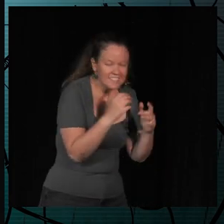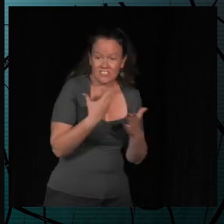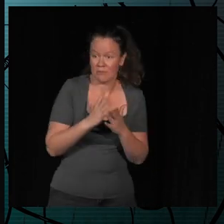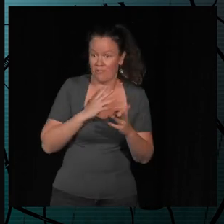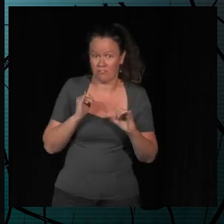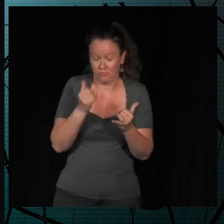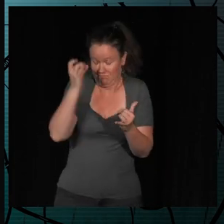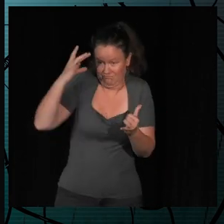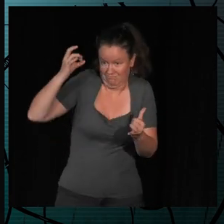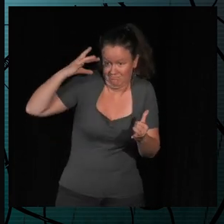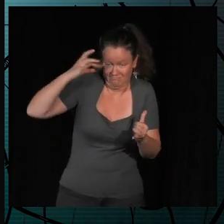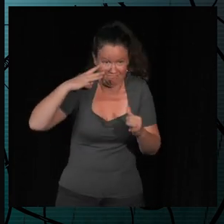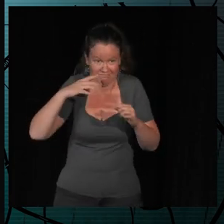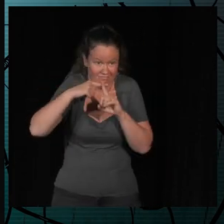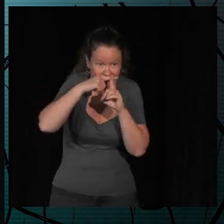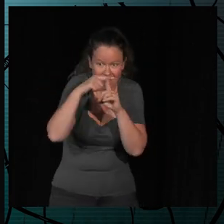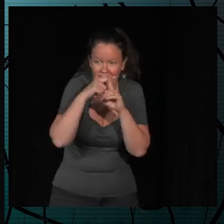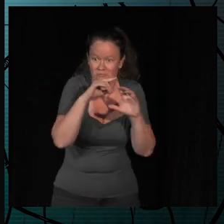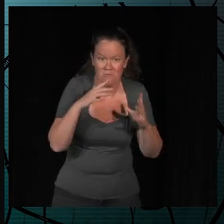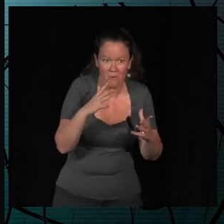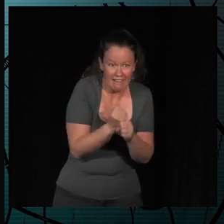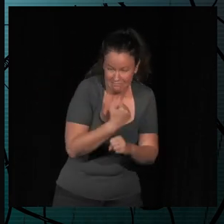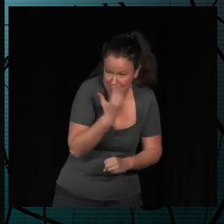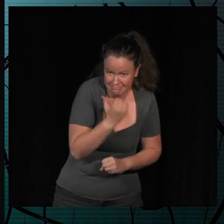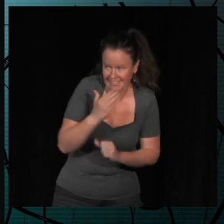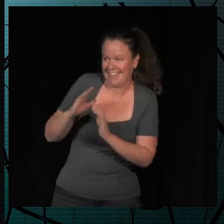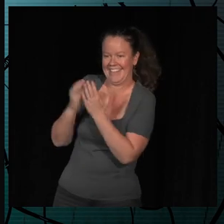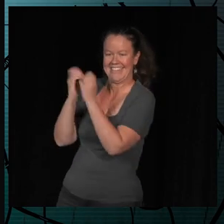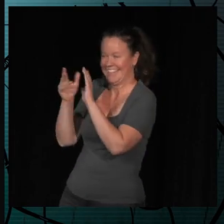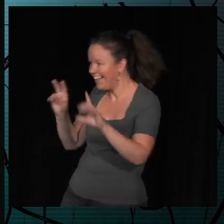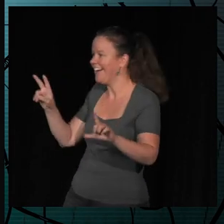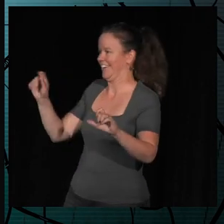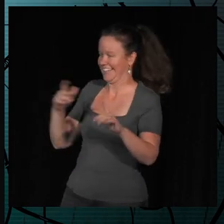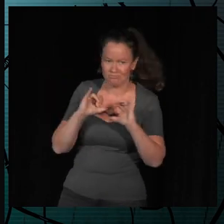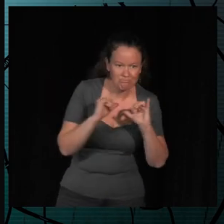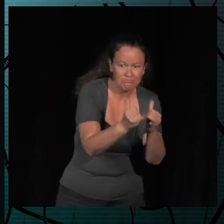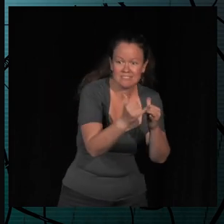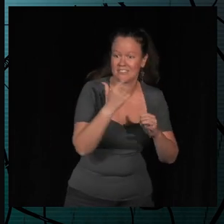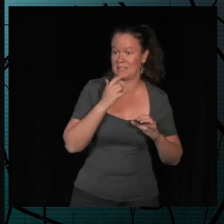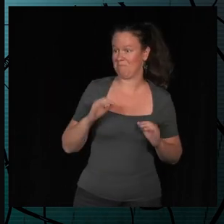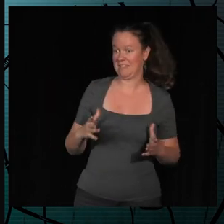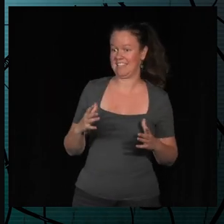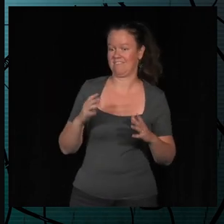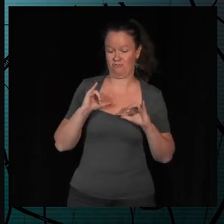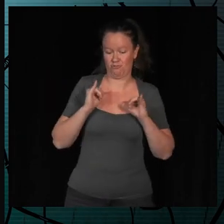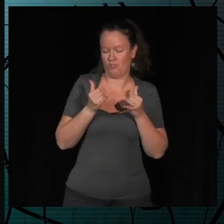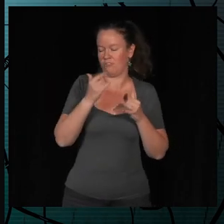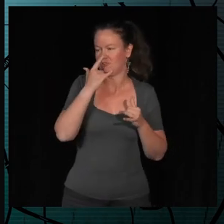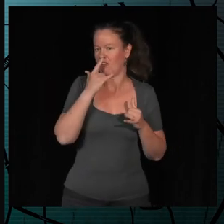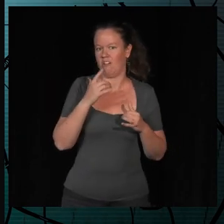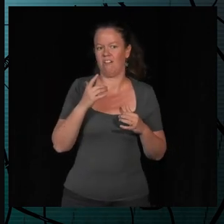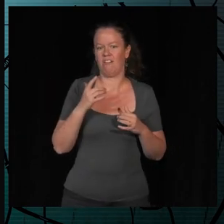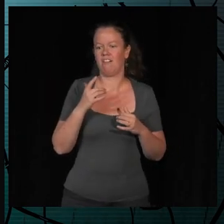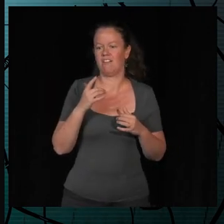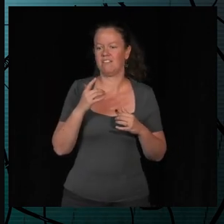qui est après on prend la mauvaise habitude mais en tout cas voyez le jeu vidéo quand même il permet à chacun de de de de renouer à mon avis avec